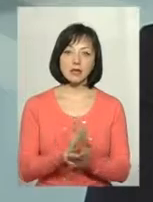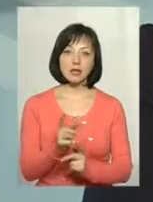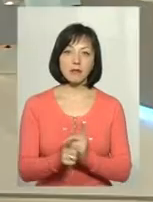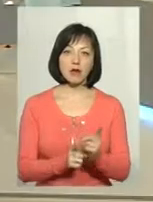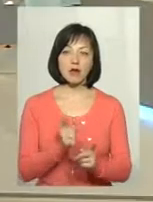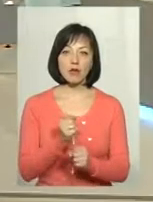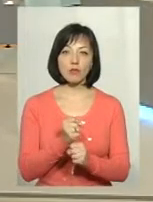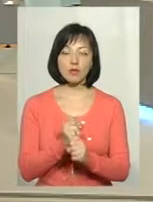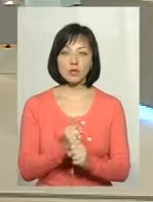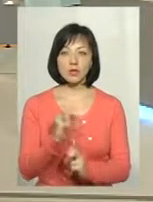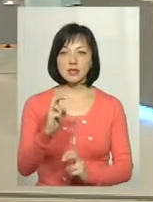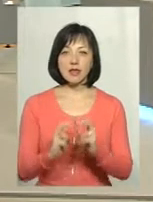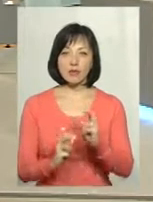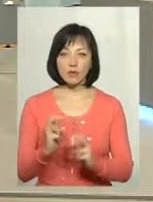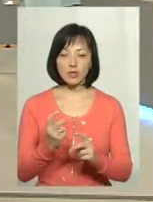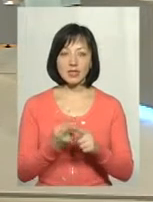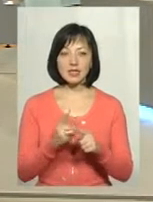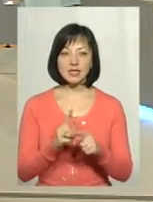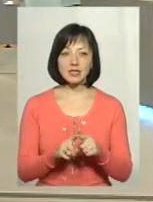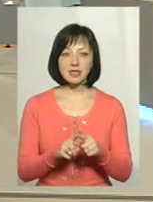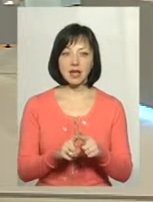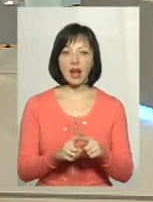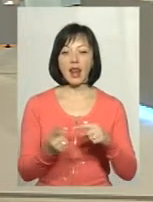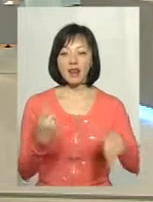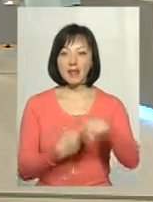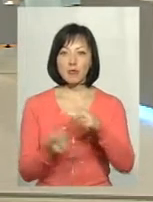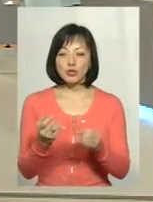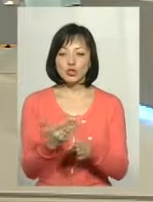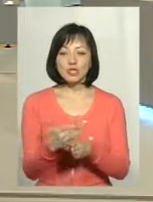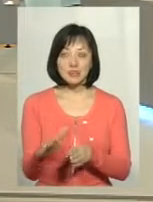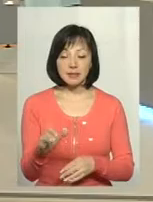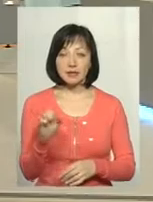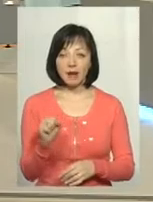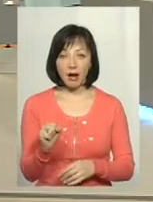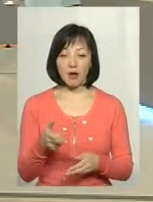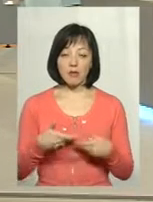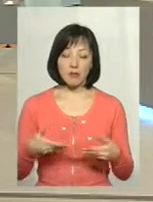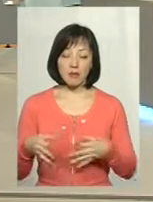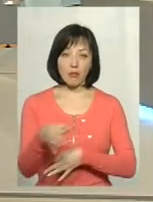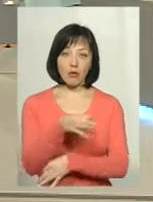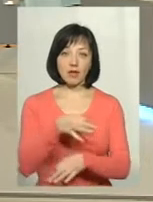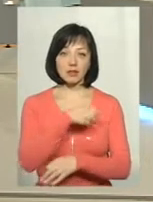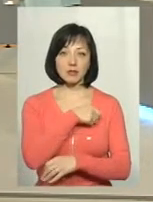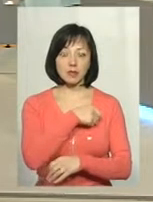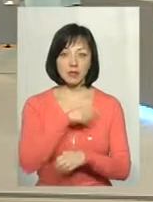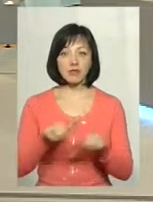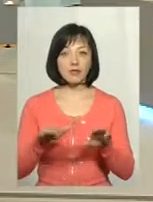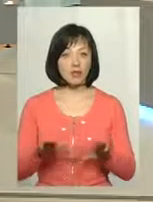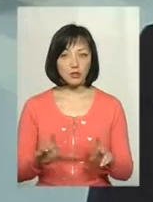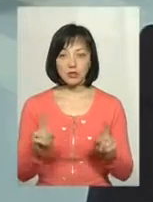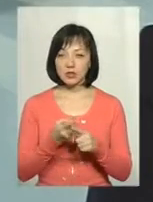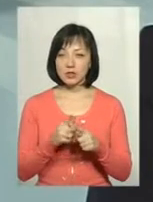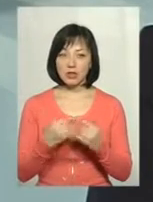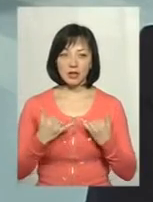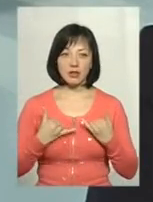заводу. Сміттєсортувальна лінія – це є складовою того сміттєпереробного заводу. Але ми, порадившись з депутатським корпусом, ми вирішили, що це